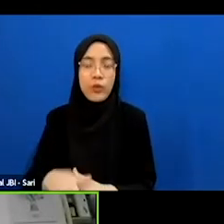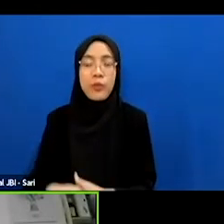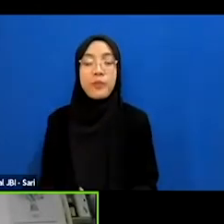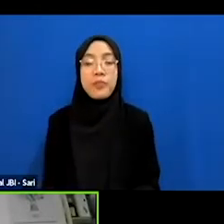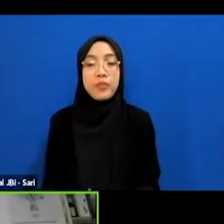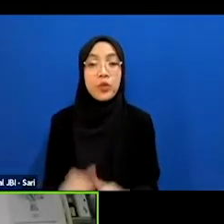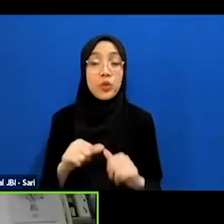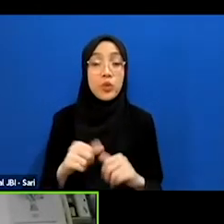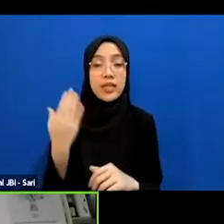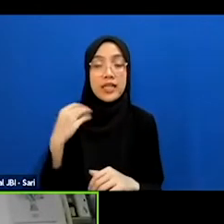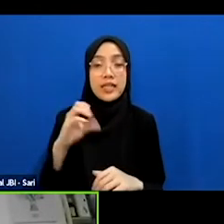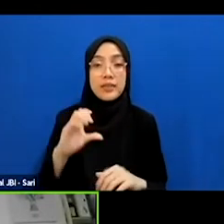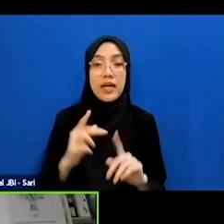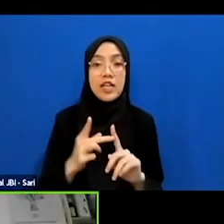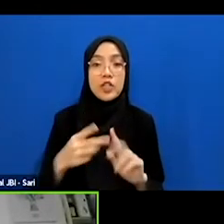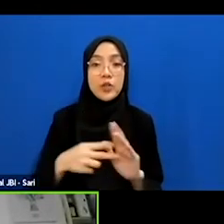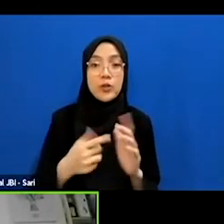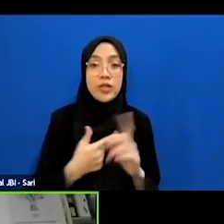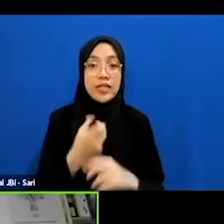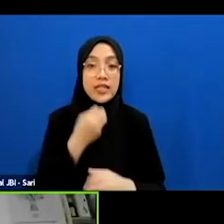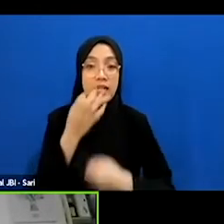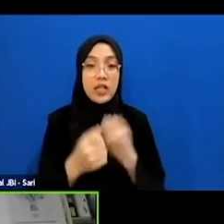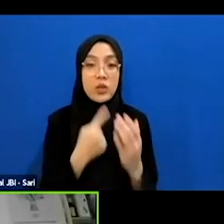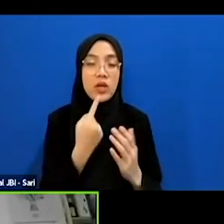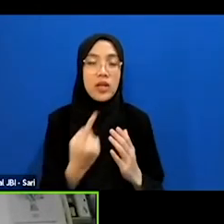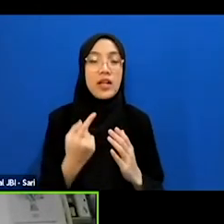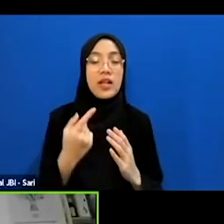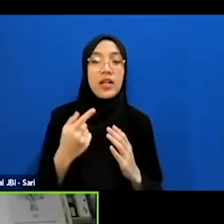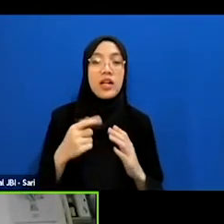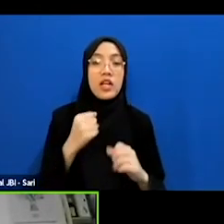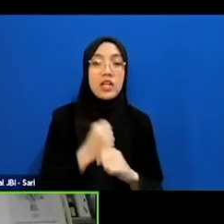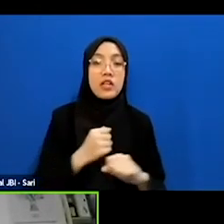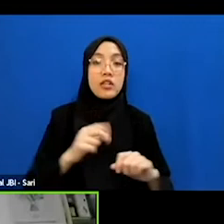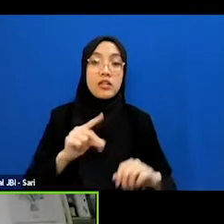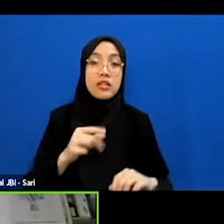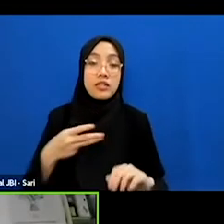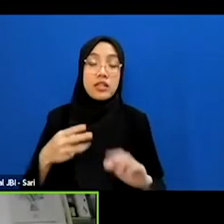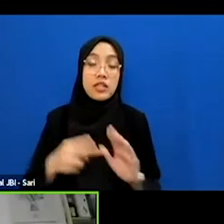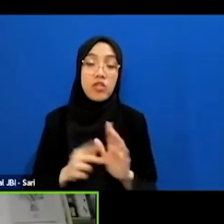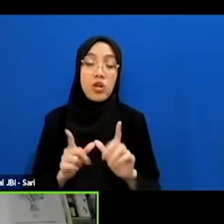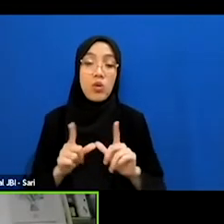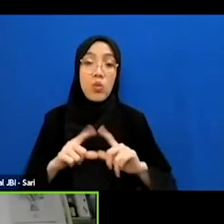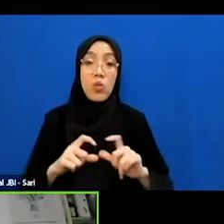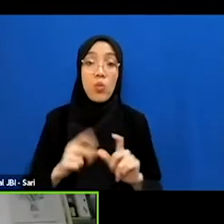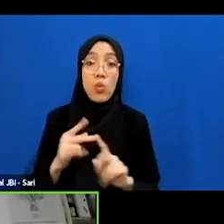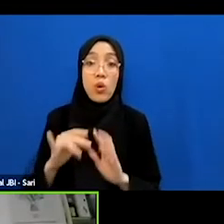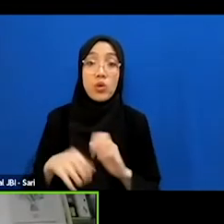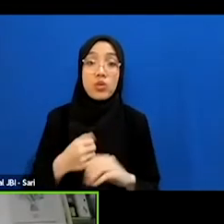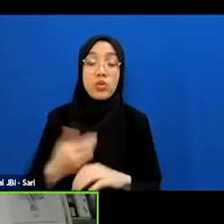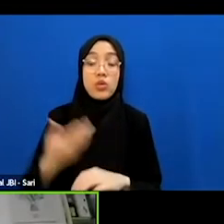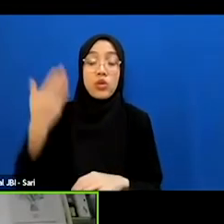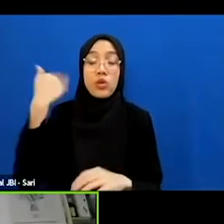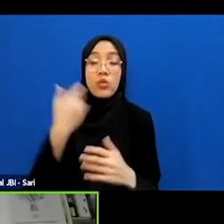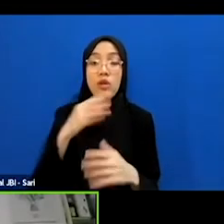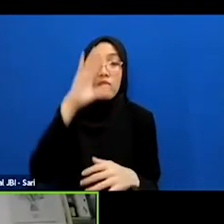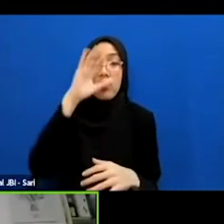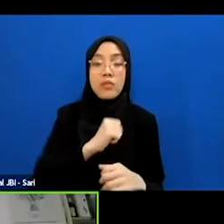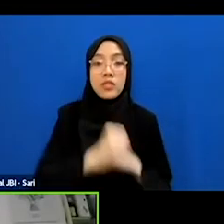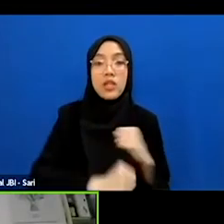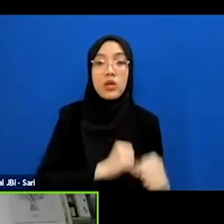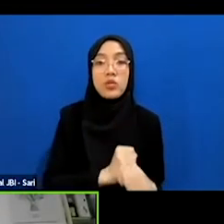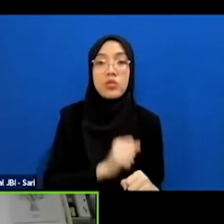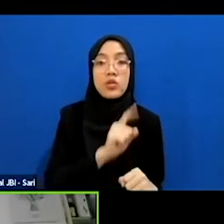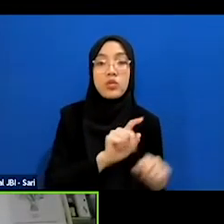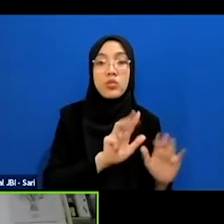mengubah ini juga membahas mengenai duyung usai itu sendiri bahwa browsing sebenarnya sudah dikenal dari tahun 28